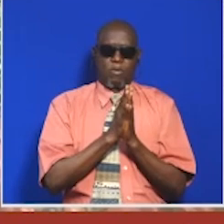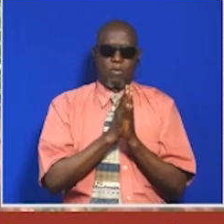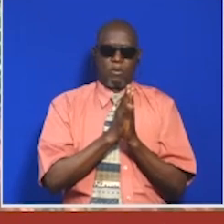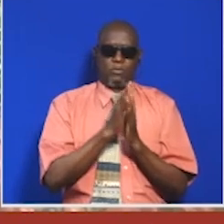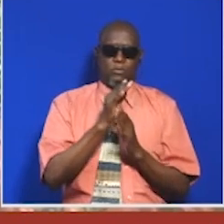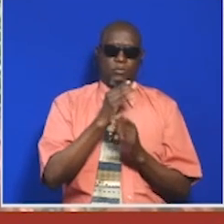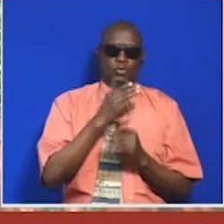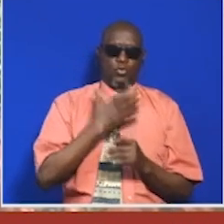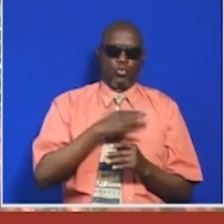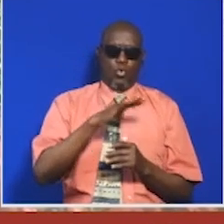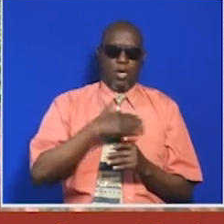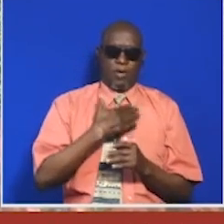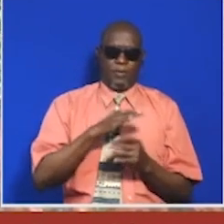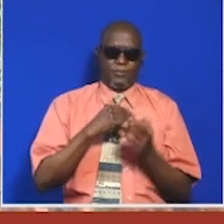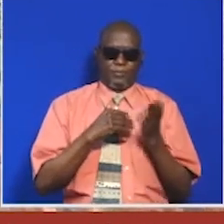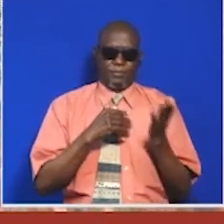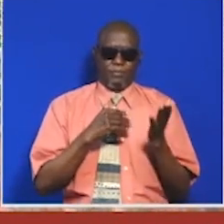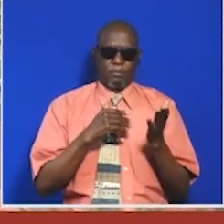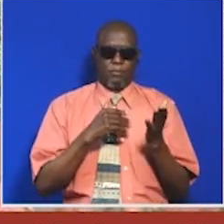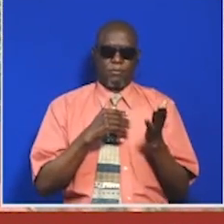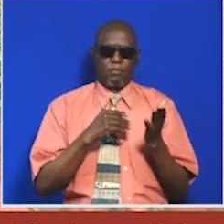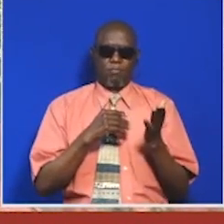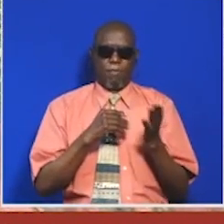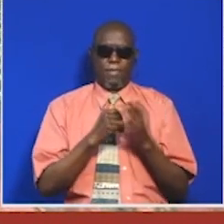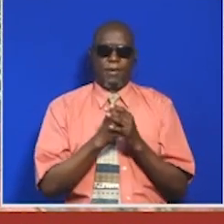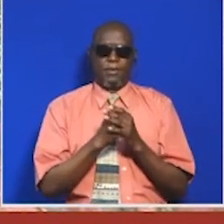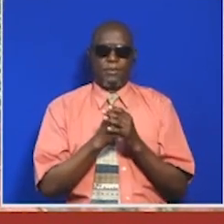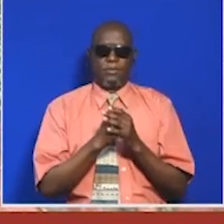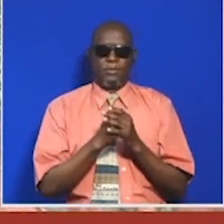na naona kama watu wamekuna wa mauaji yalifanyika sana.